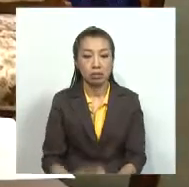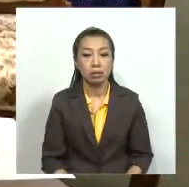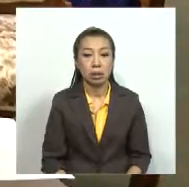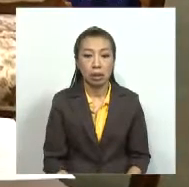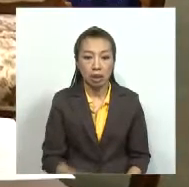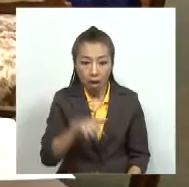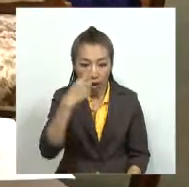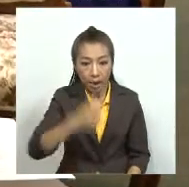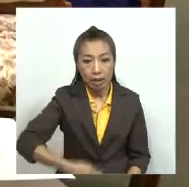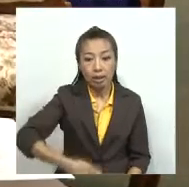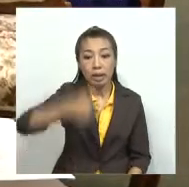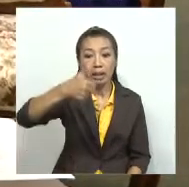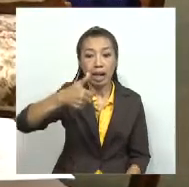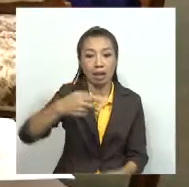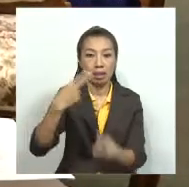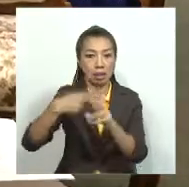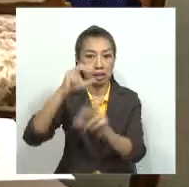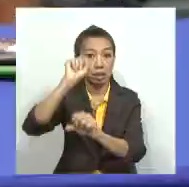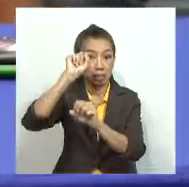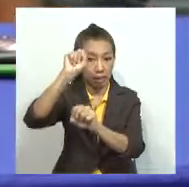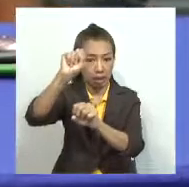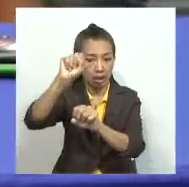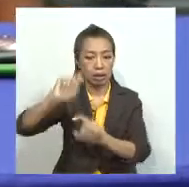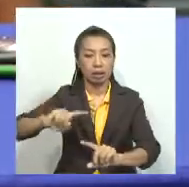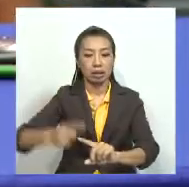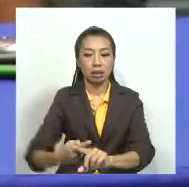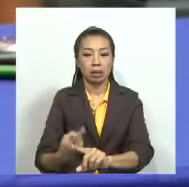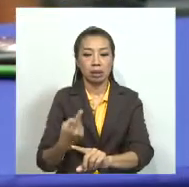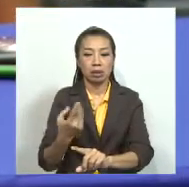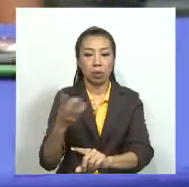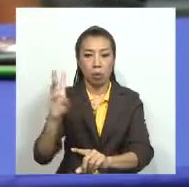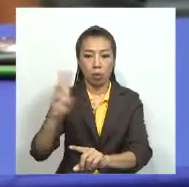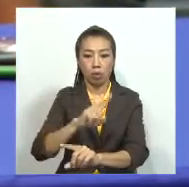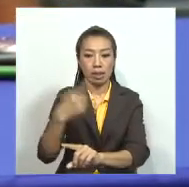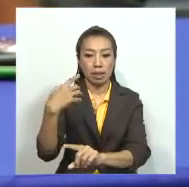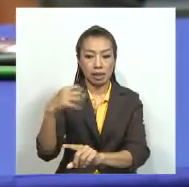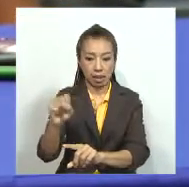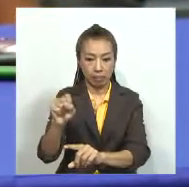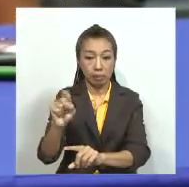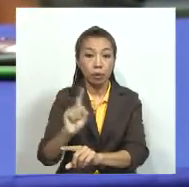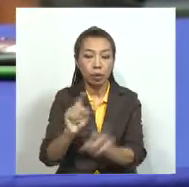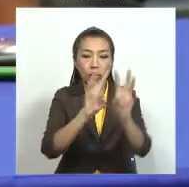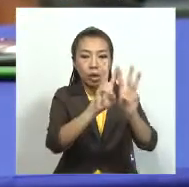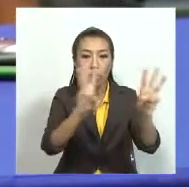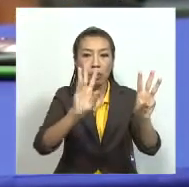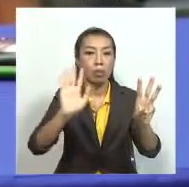ะประกาศรายชื่อผลงานที่ได้รับรางวัล นะคะวันที่10มิถุนายนนี้ผ่านท